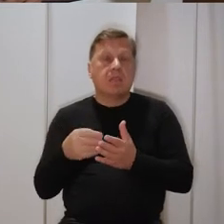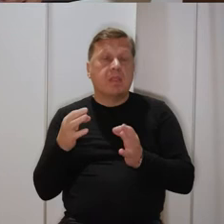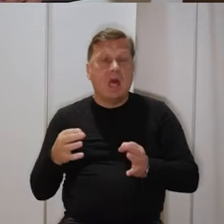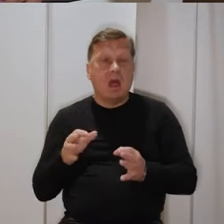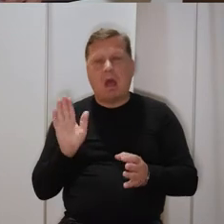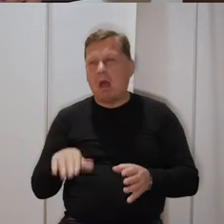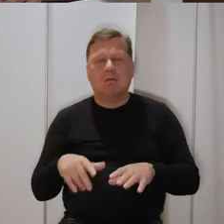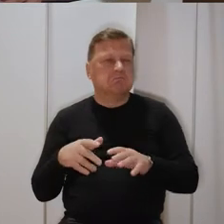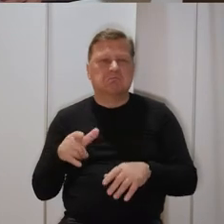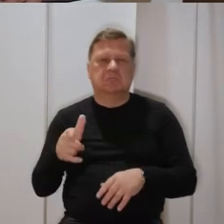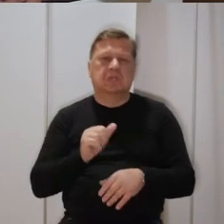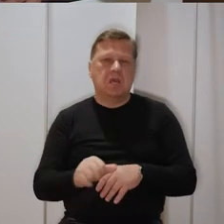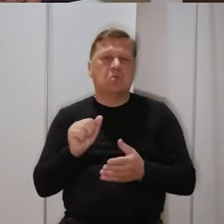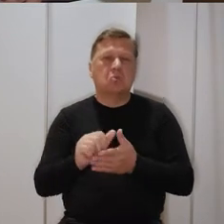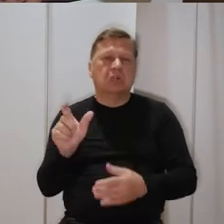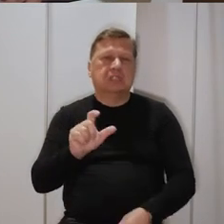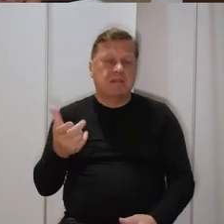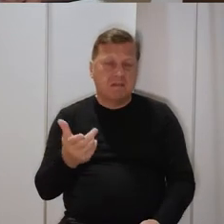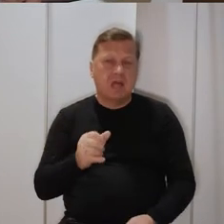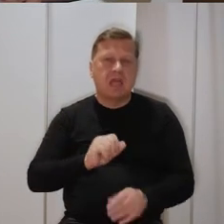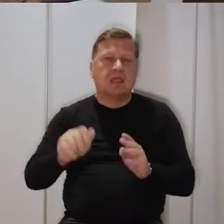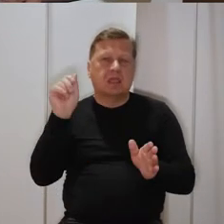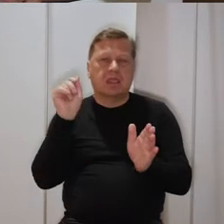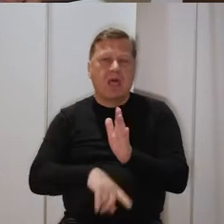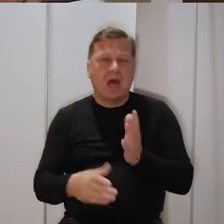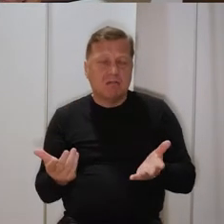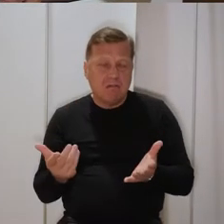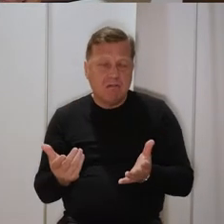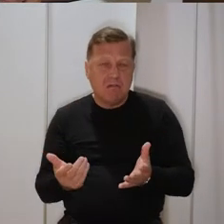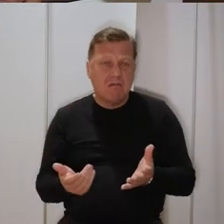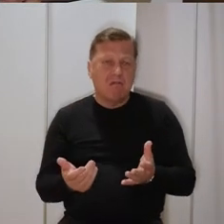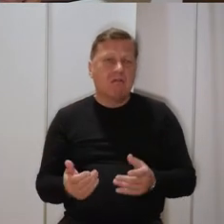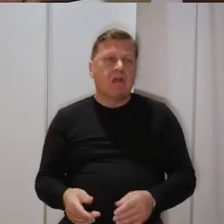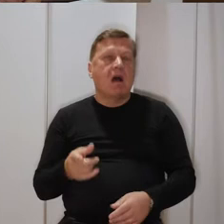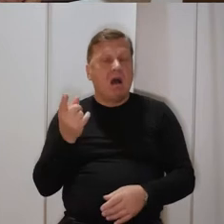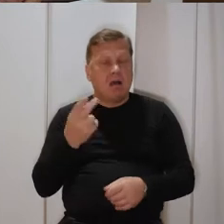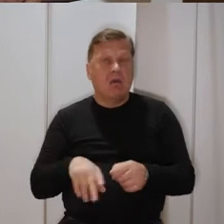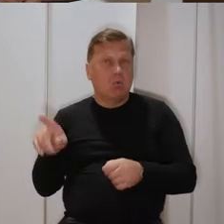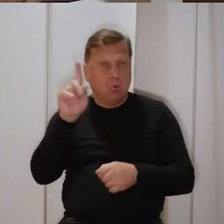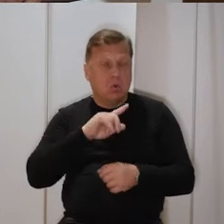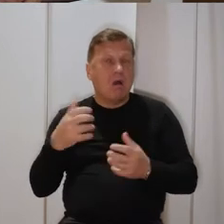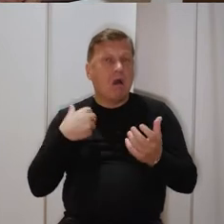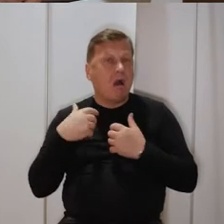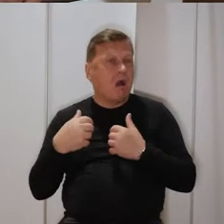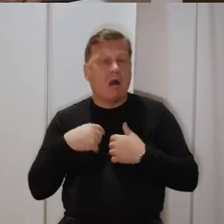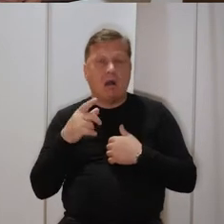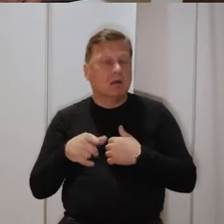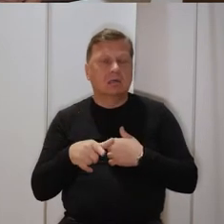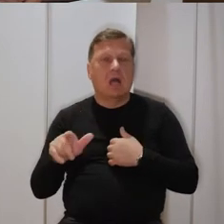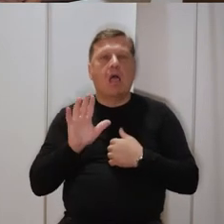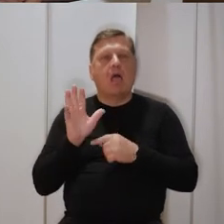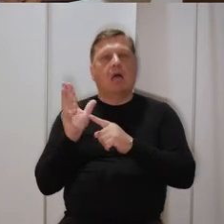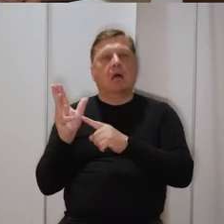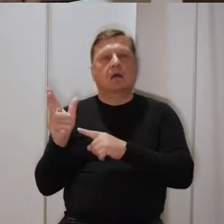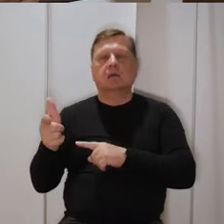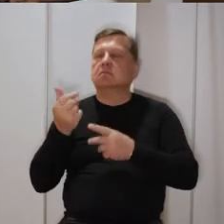presji. Druk cyfrowy jest bardzo tani, ale niektórzy artyści i artystki sięgają po tę estetykę, uznają